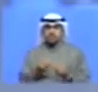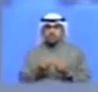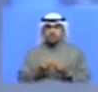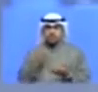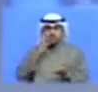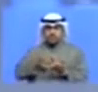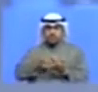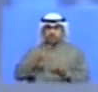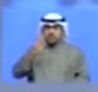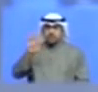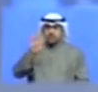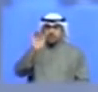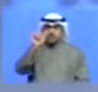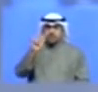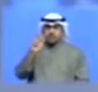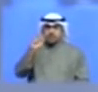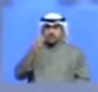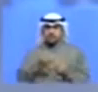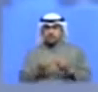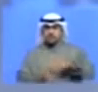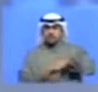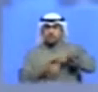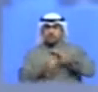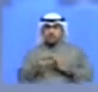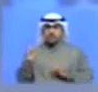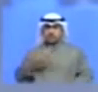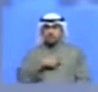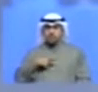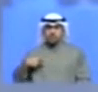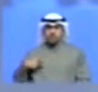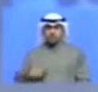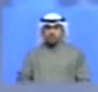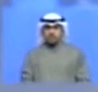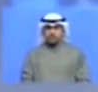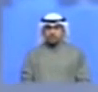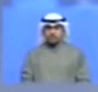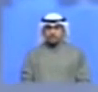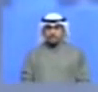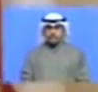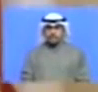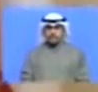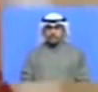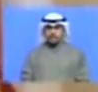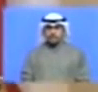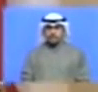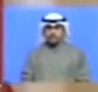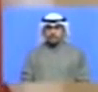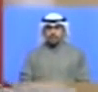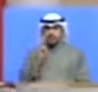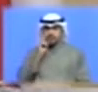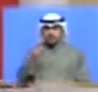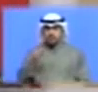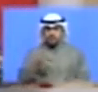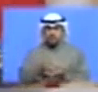في قصر السيف برئاسة سمو الشيخ جابر المبارك الحمر الصباح رئيس مجلس الوزراء. اطلع